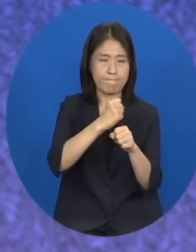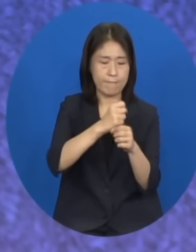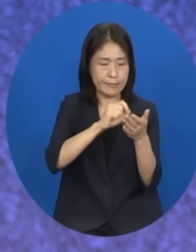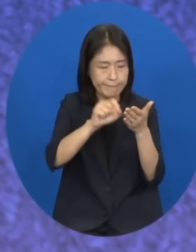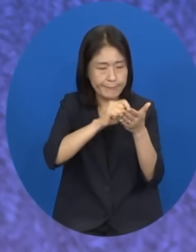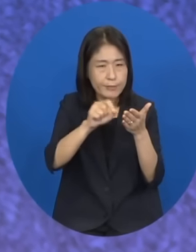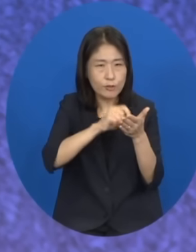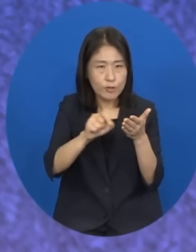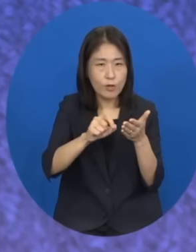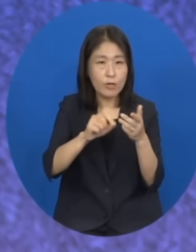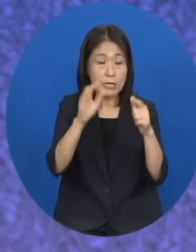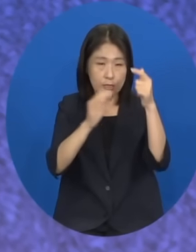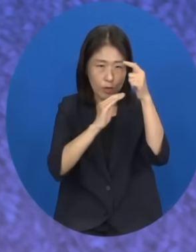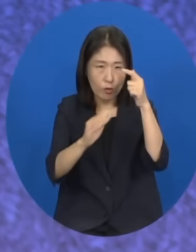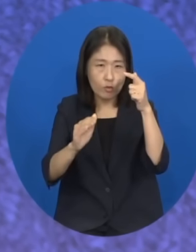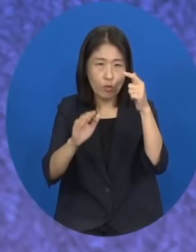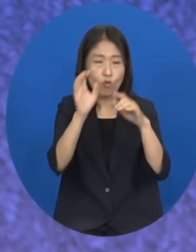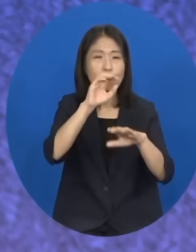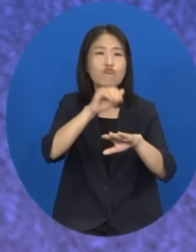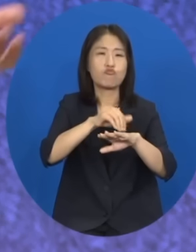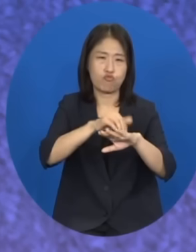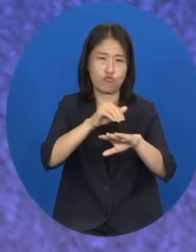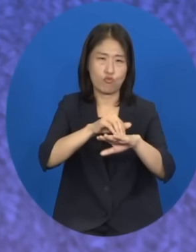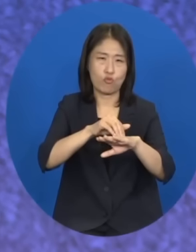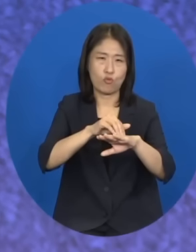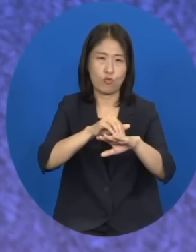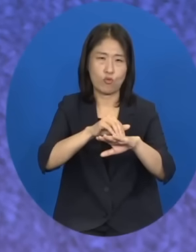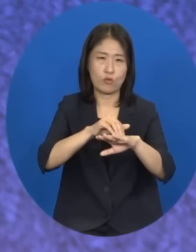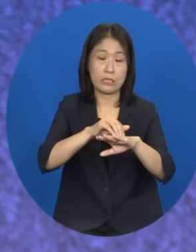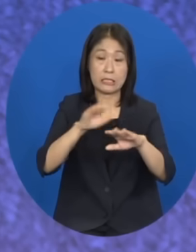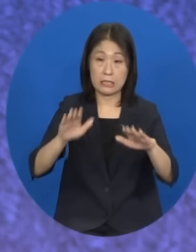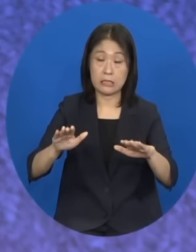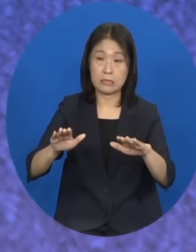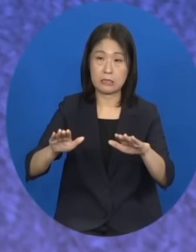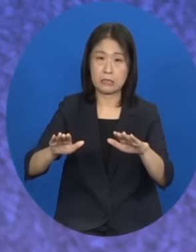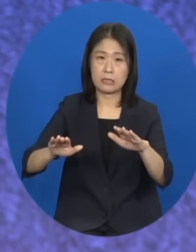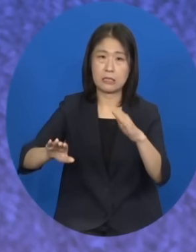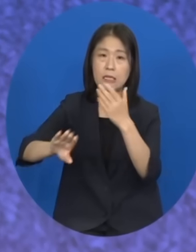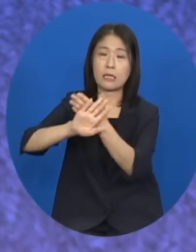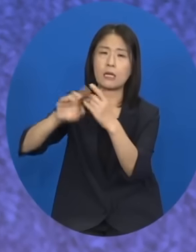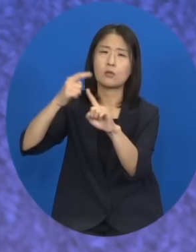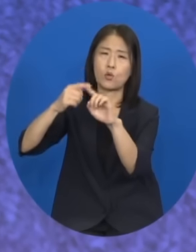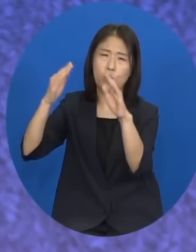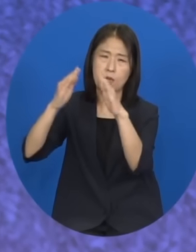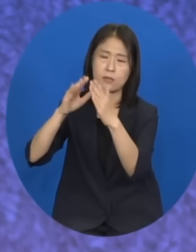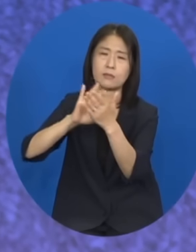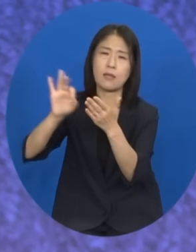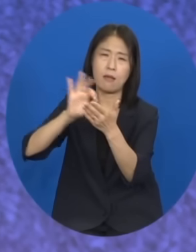교인들을 훈련했고 지금은 참 많은 교회에서 그 교재를 쓰고 있습니다.